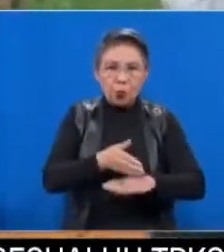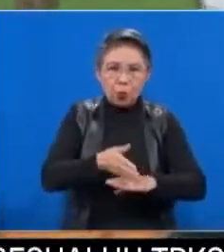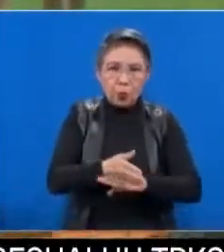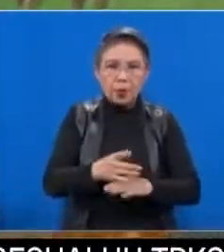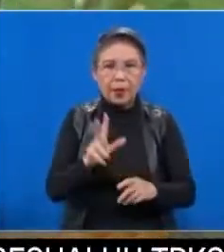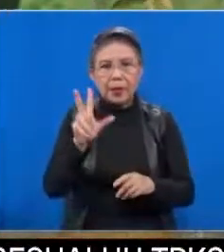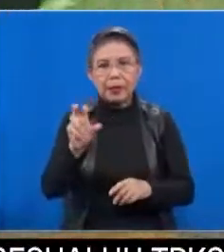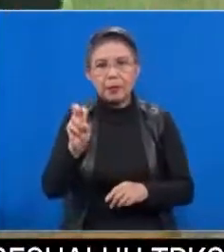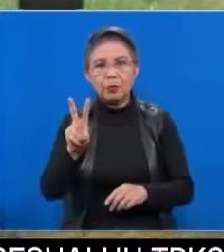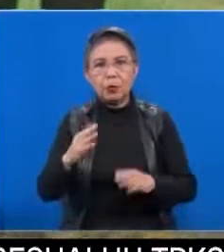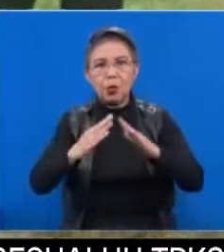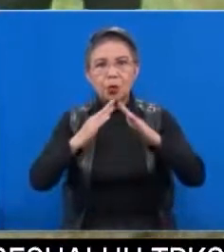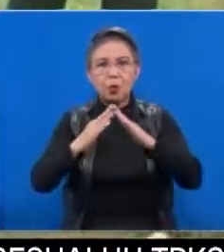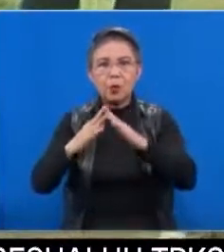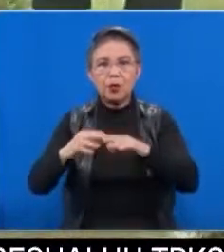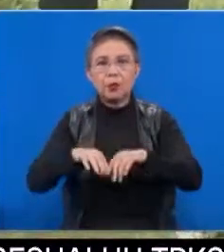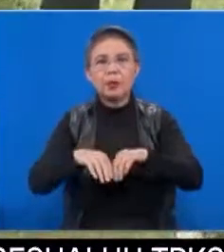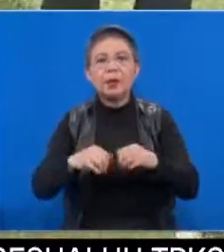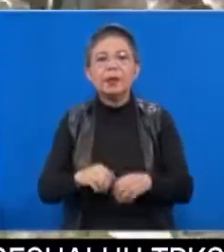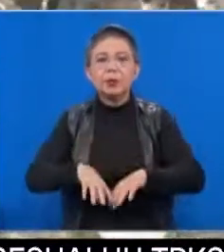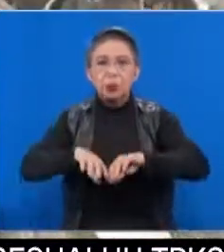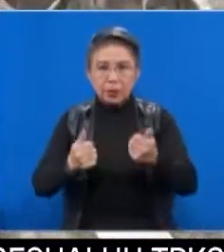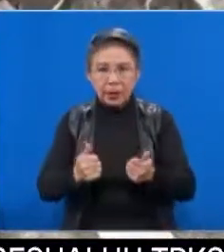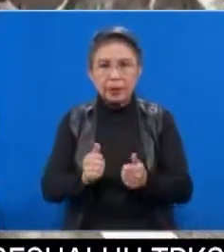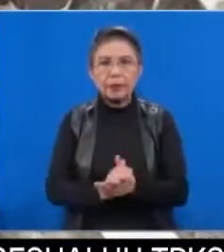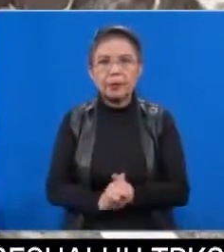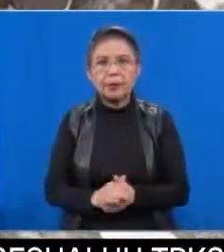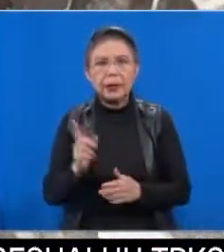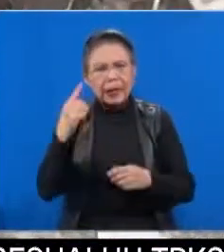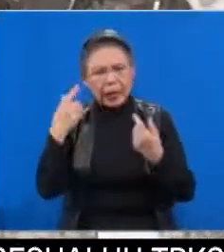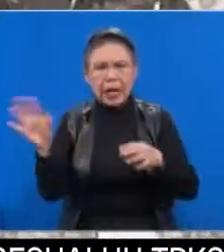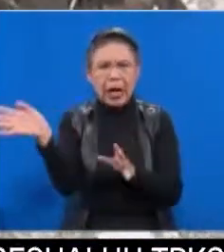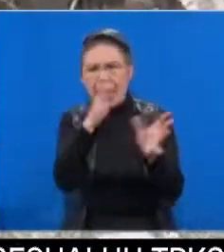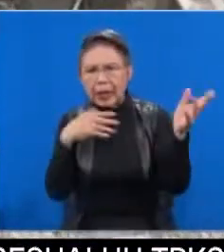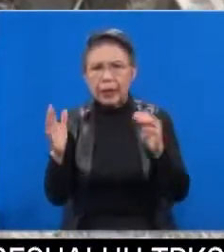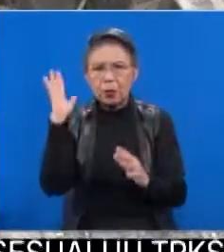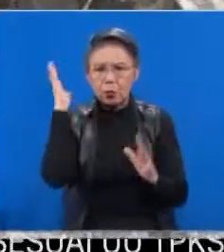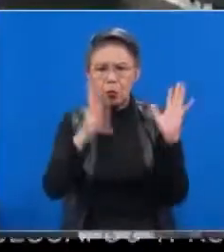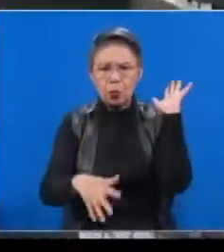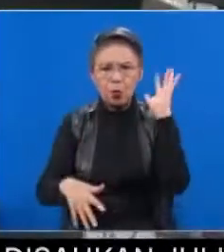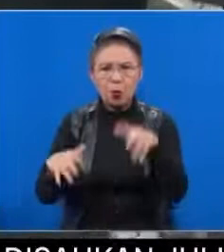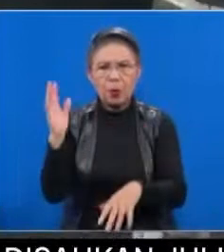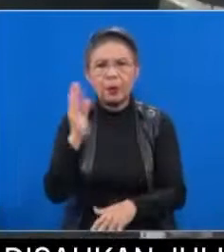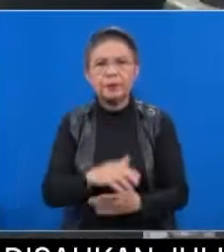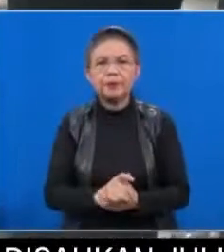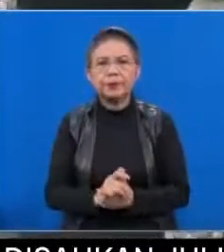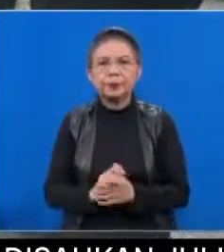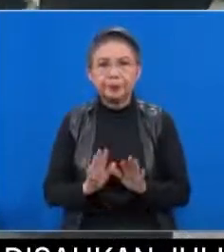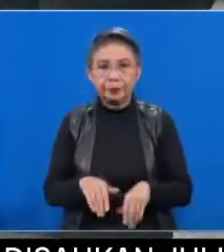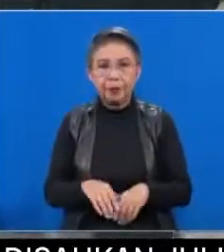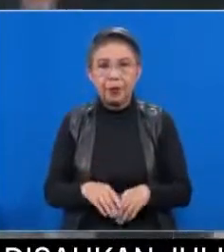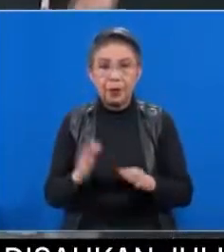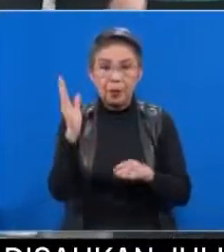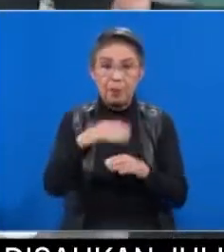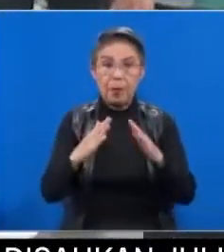ada 32 rumah warga yang berada di 4 kampung rusak akibat angin kencang dan tertimpa pohon tumbang. Tak hanya menimpa